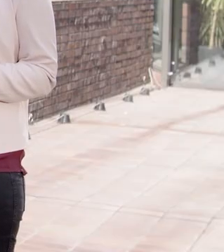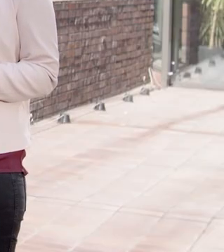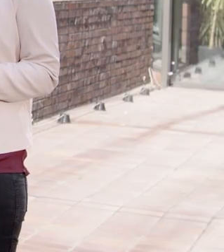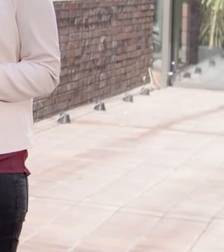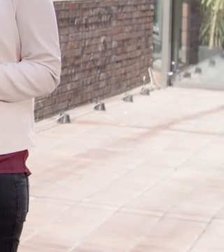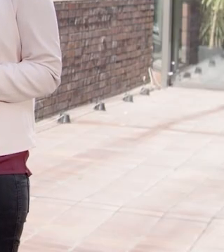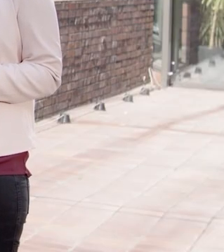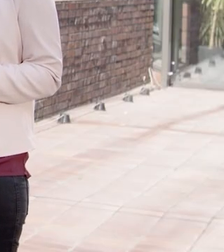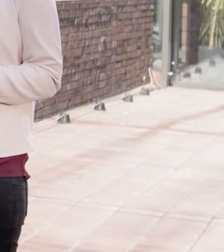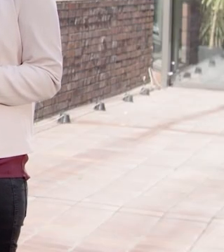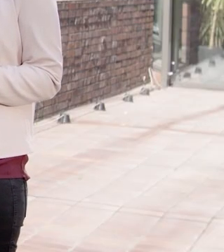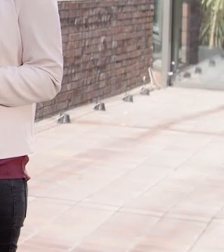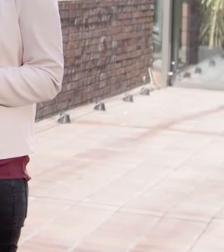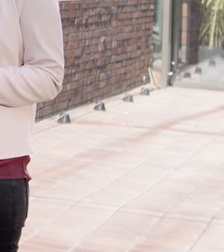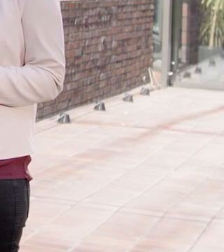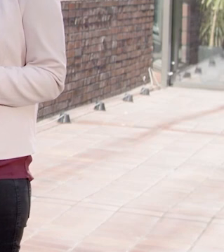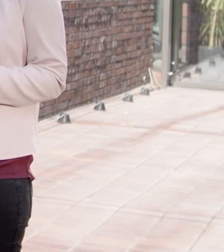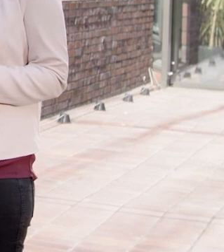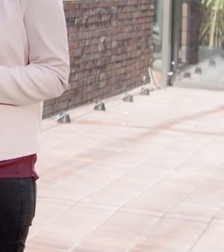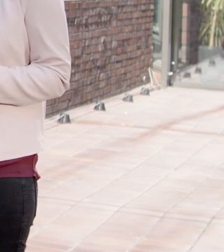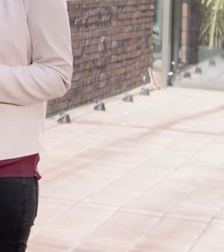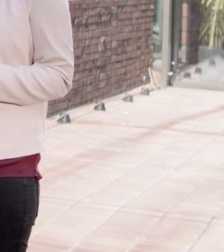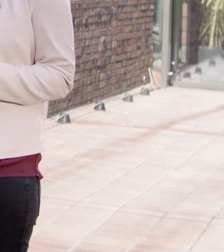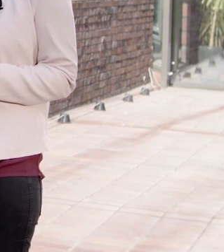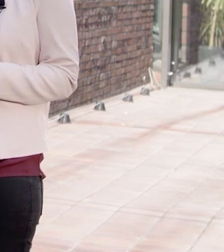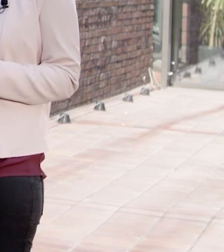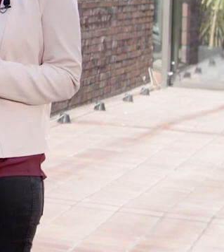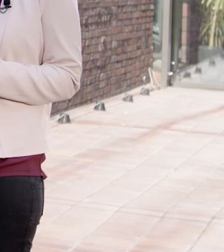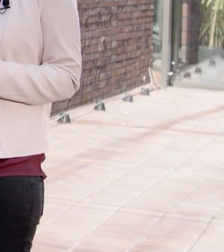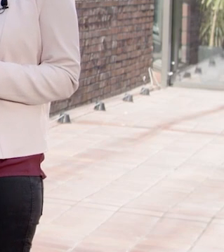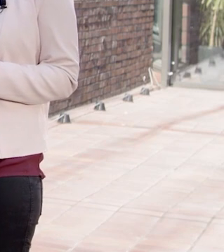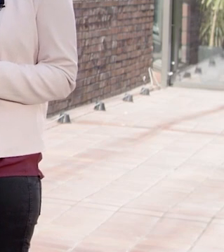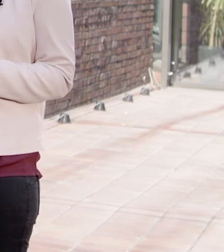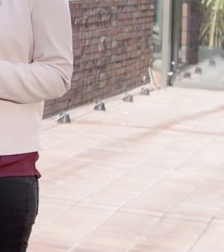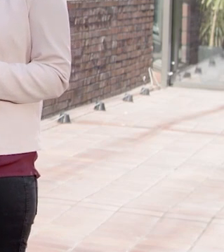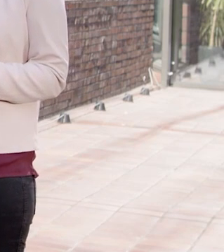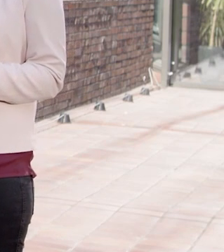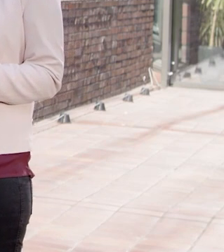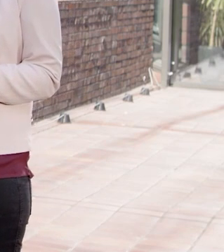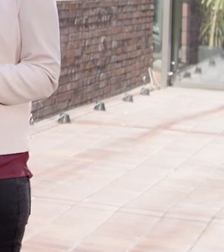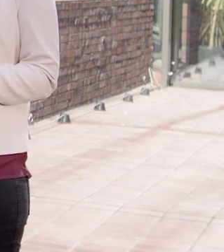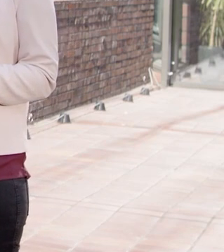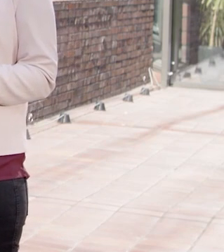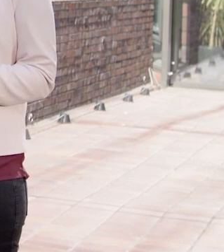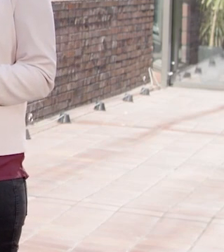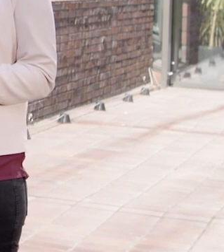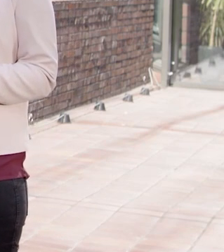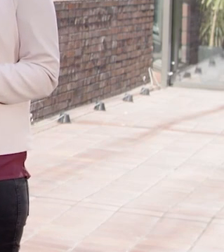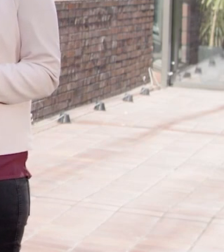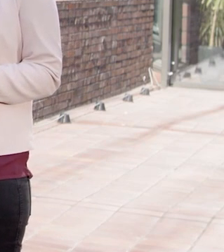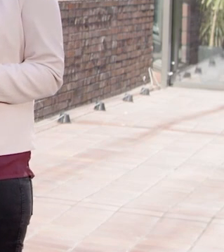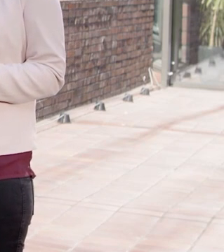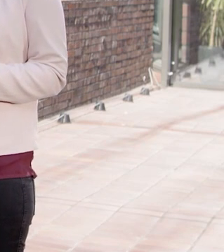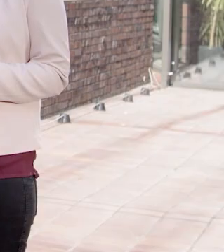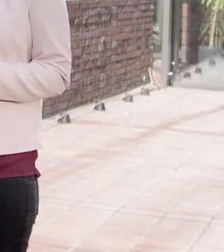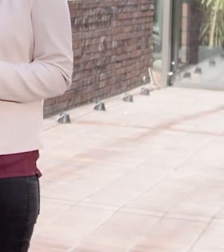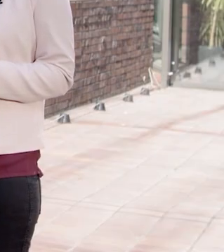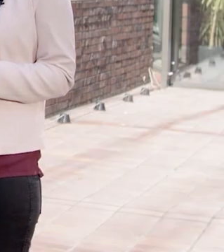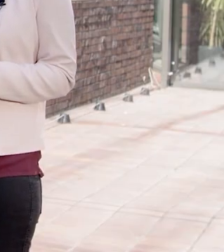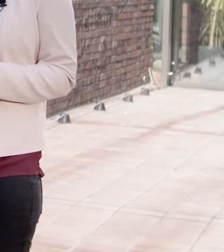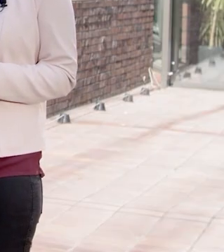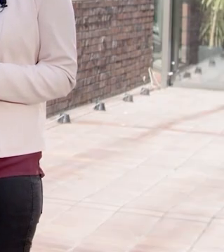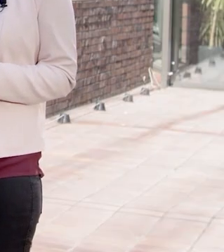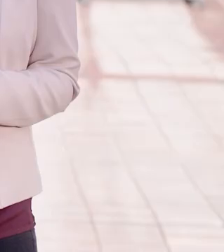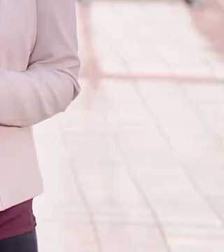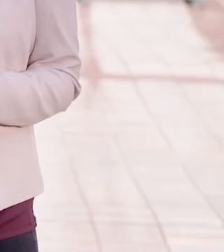chodzi o studentów, to od wielu już lat Uniwersytet Śląski w Katowicach realizuje działania mające na